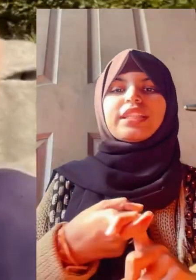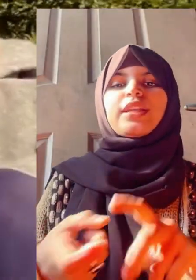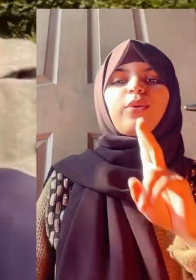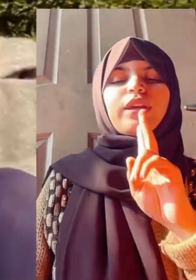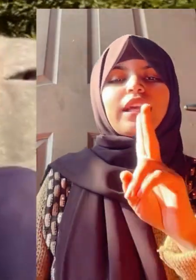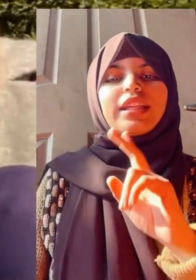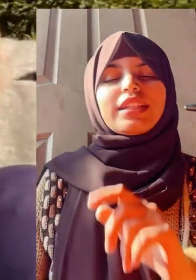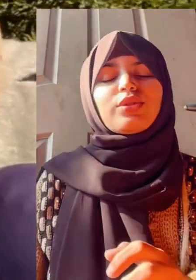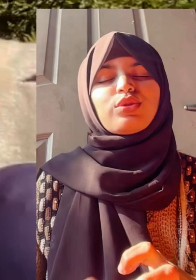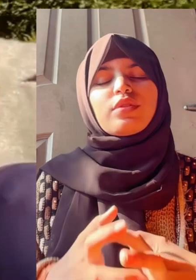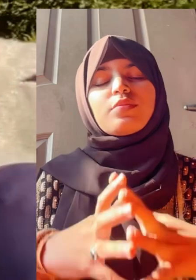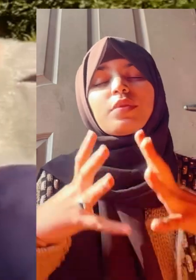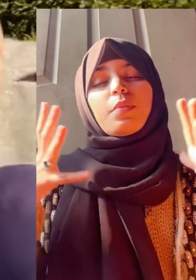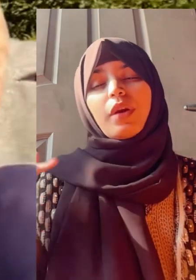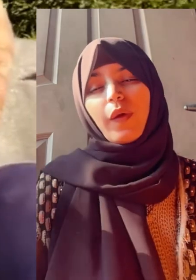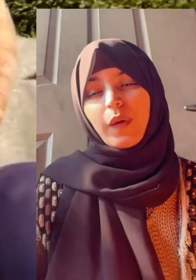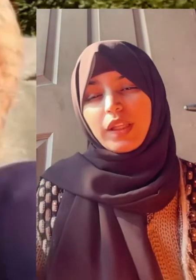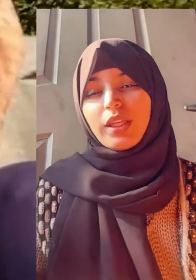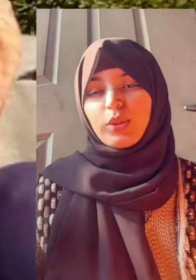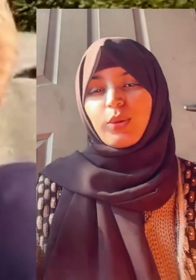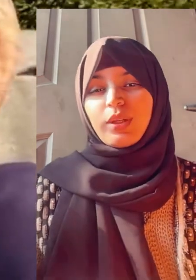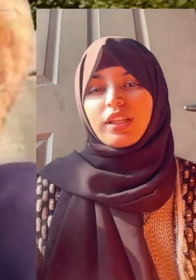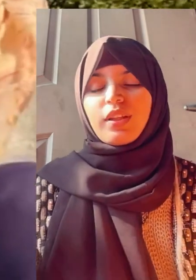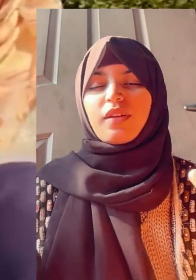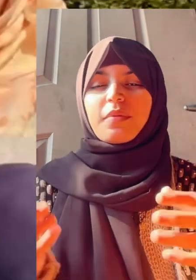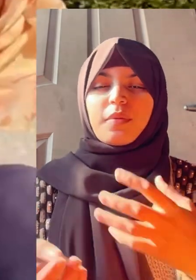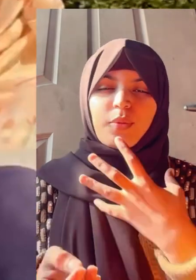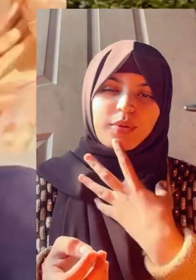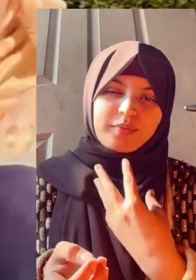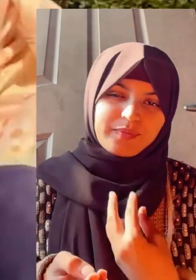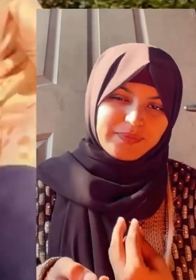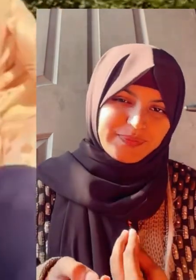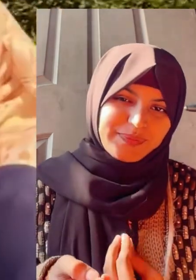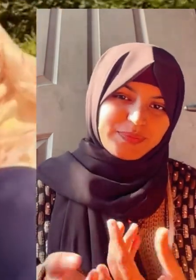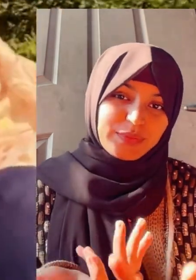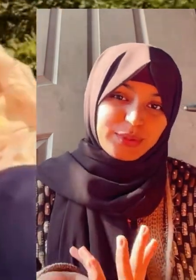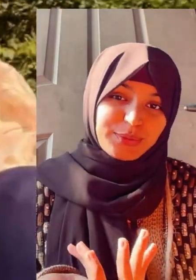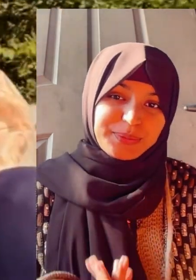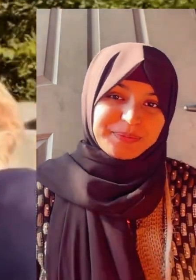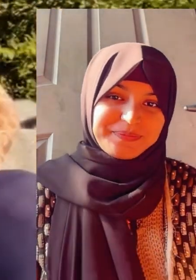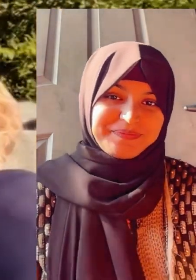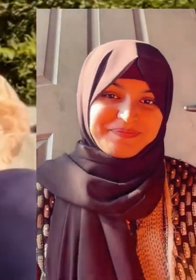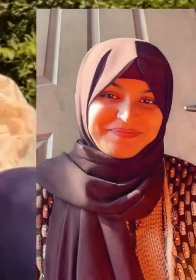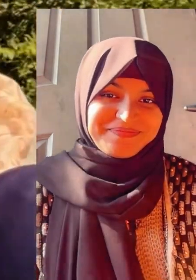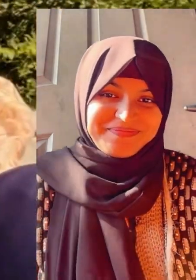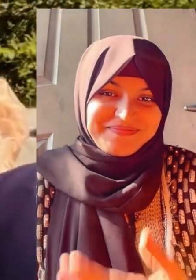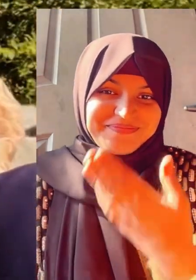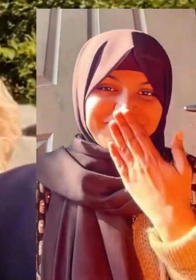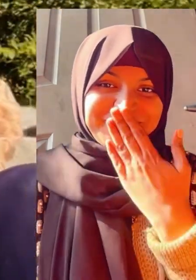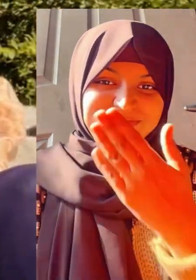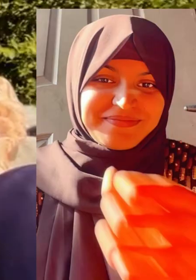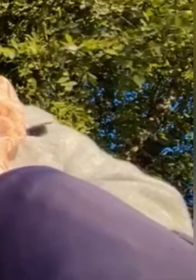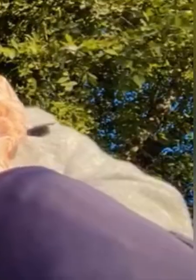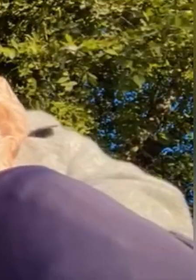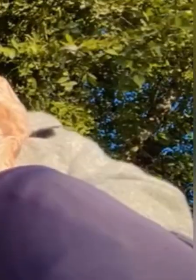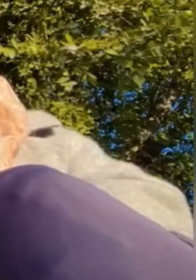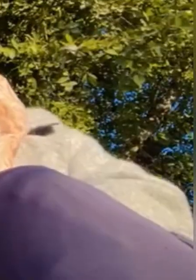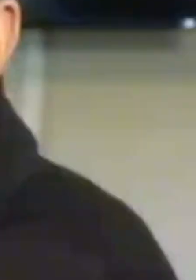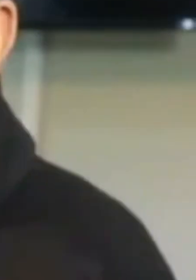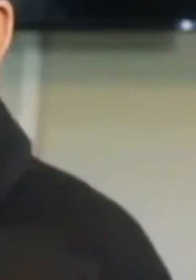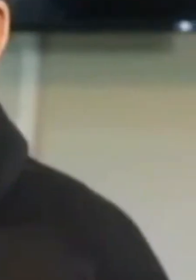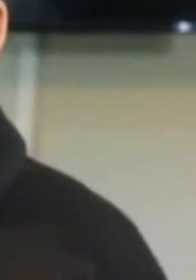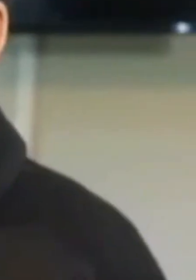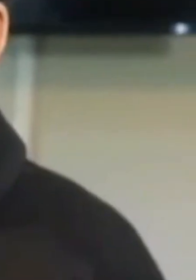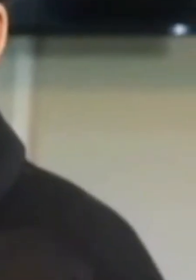बीन 2 years, जिसमें अप्स एंड डाउन। सबसे बड़ी जो बात हुई है ना, जो हुई उसमें भैया जब मैं आई थी बहुत मासूम